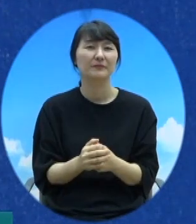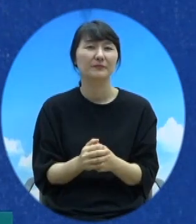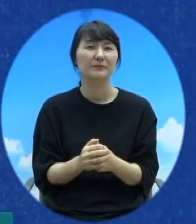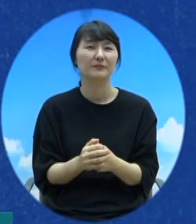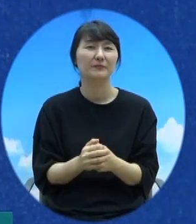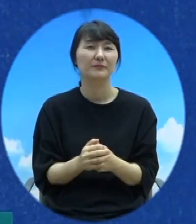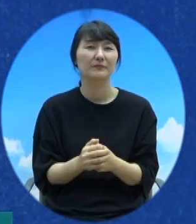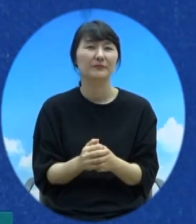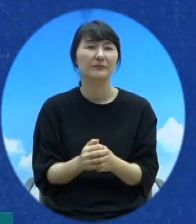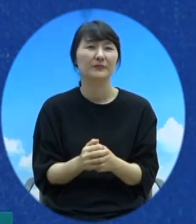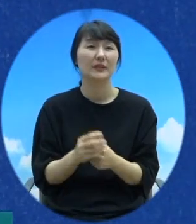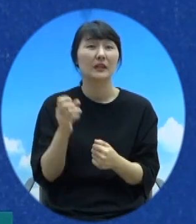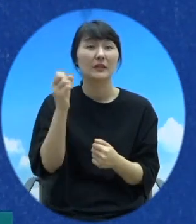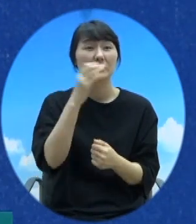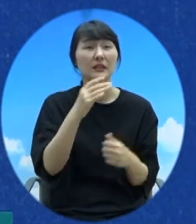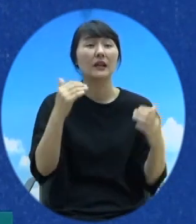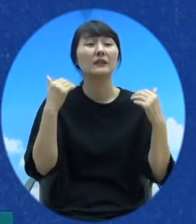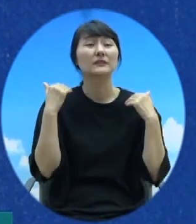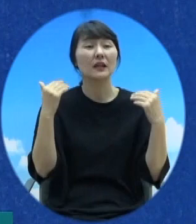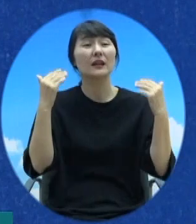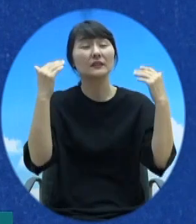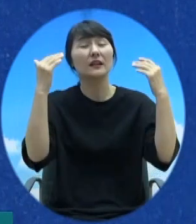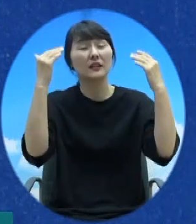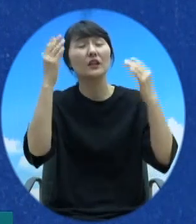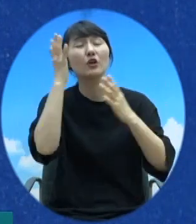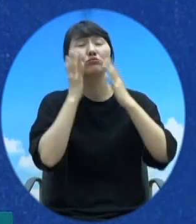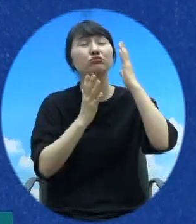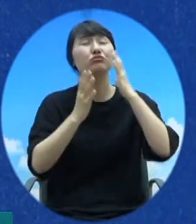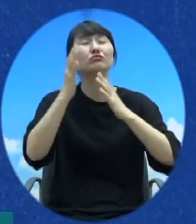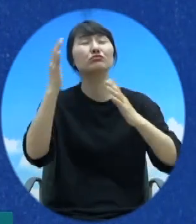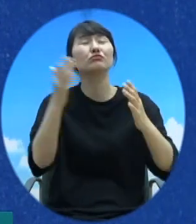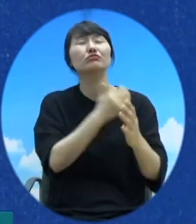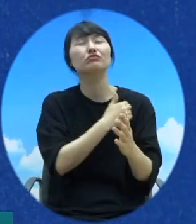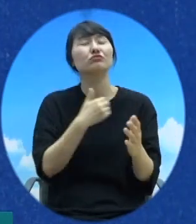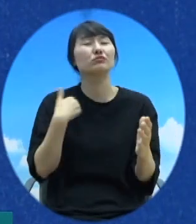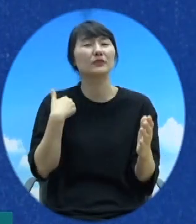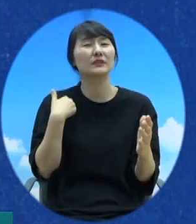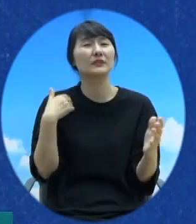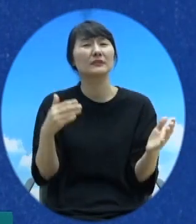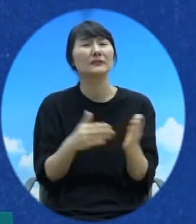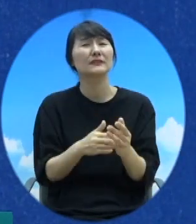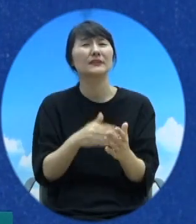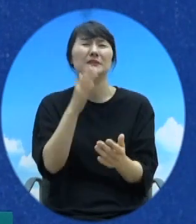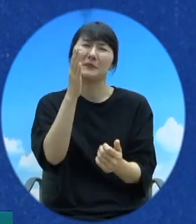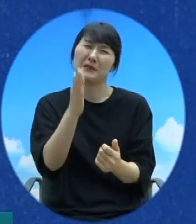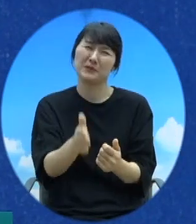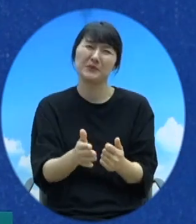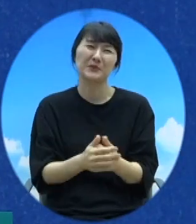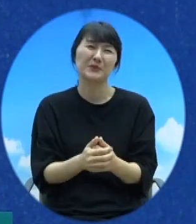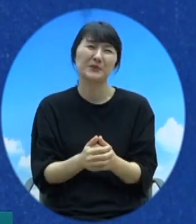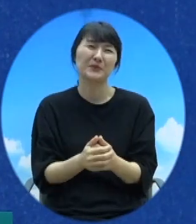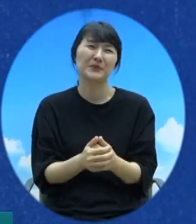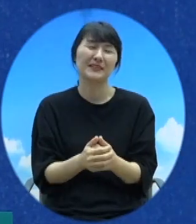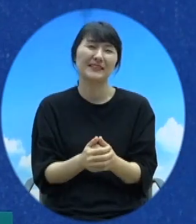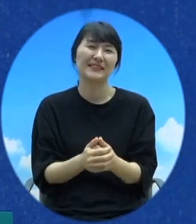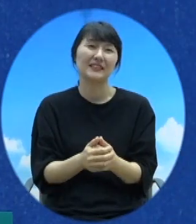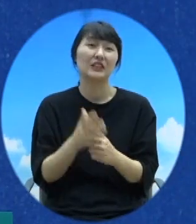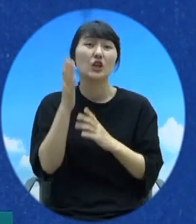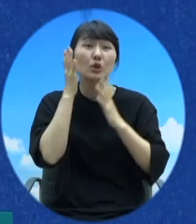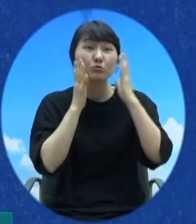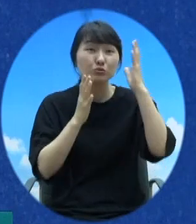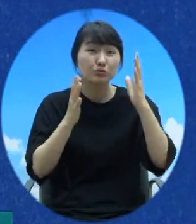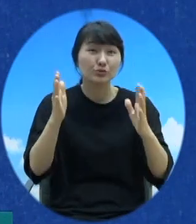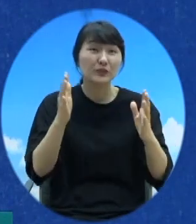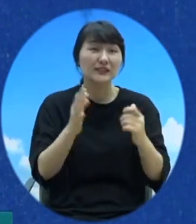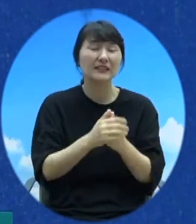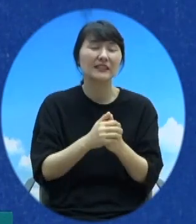그저 자라고 자라고 자라되 풀로만 자라는 신앙이 아니라 어느 순간 그 풀이